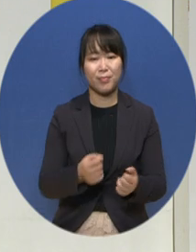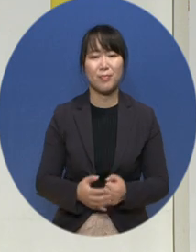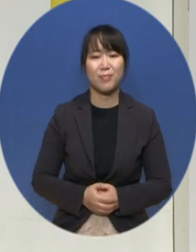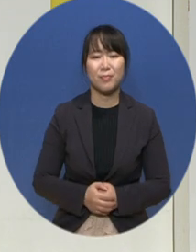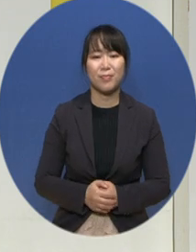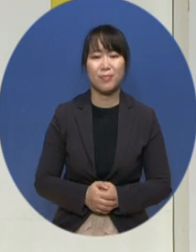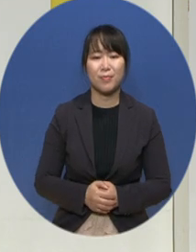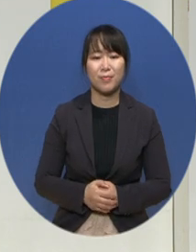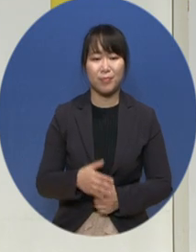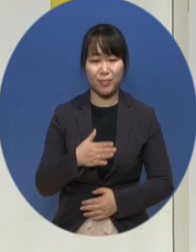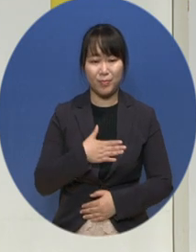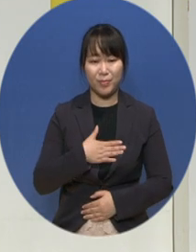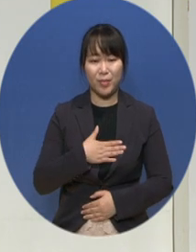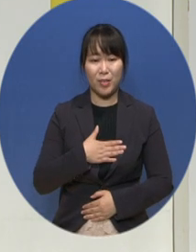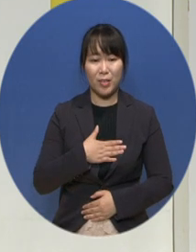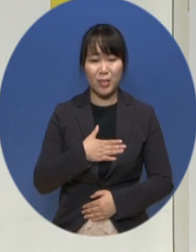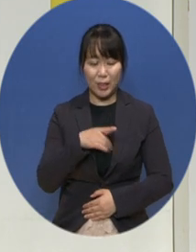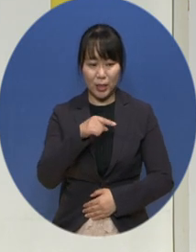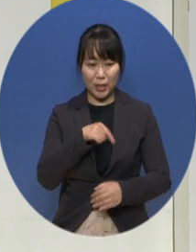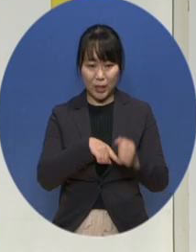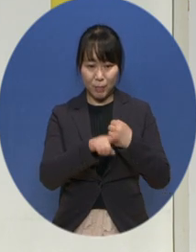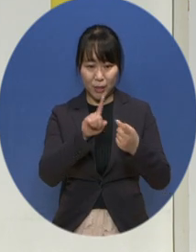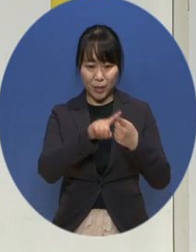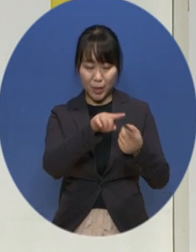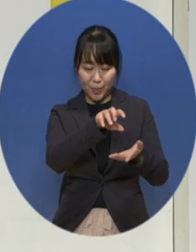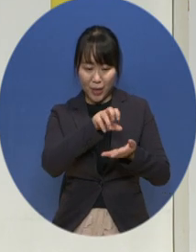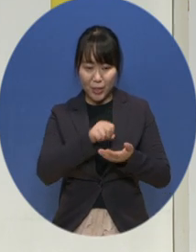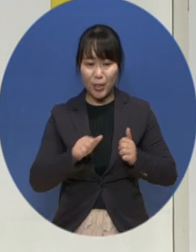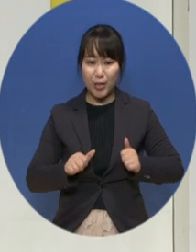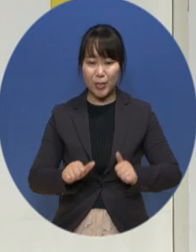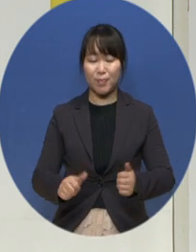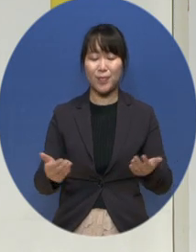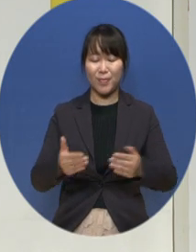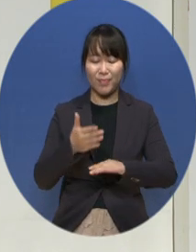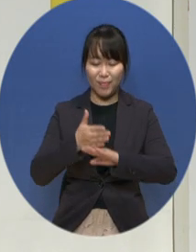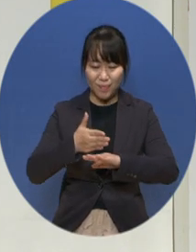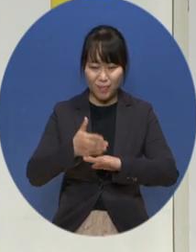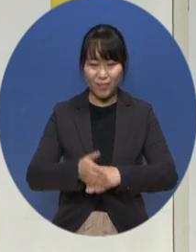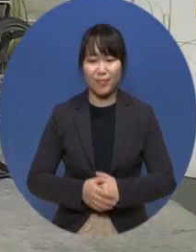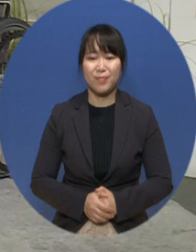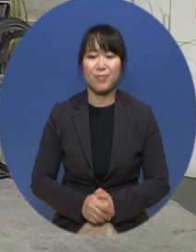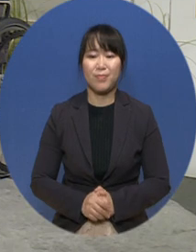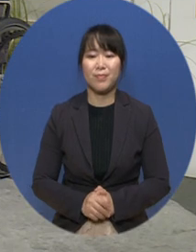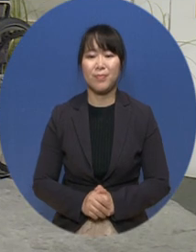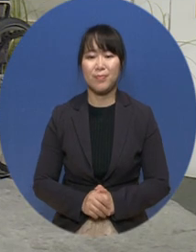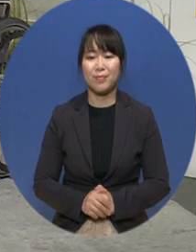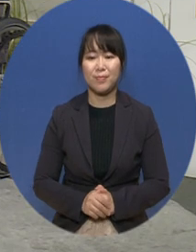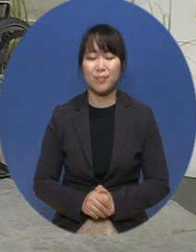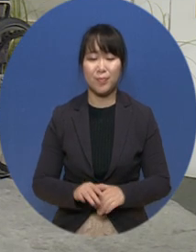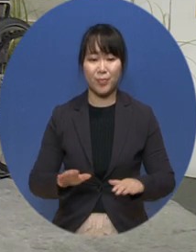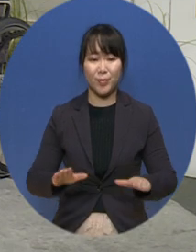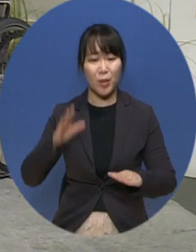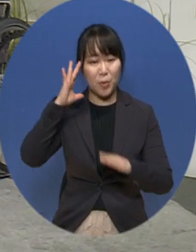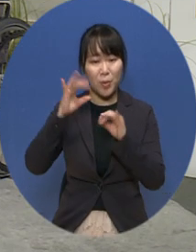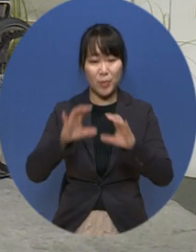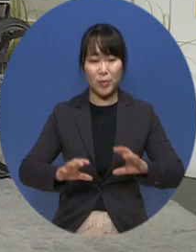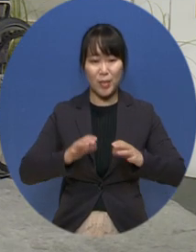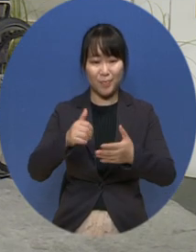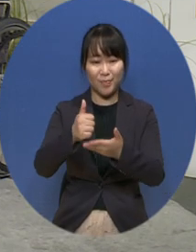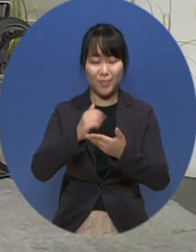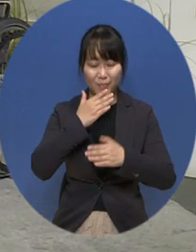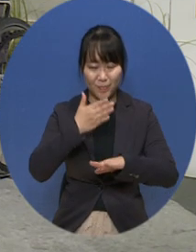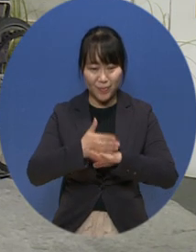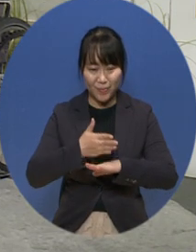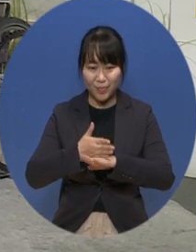좋겠습니다 저도 그때 들 바다 소녀 열심히 하겠습니다 감사합니다 4 오늘 공감 세상 에 출연 회사